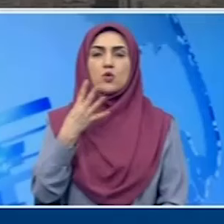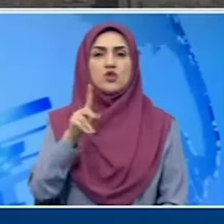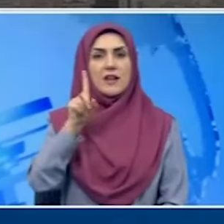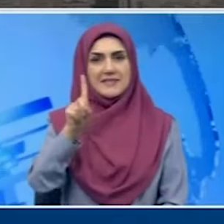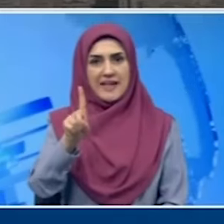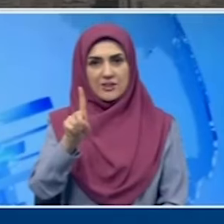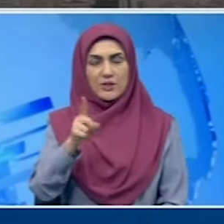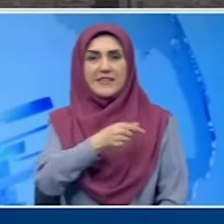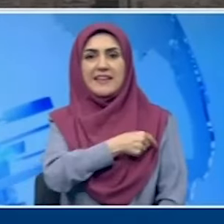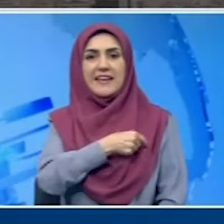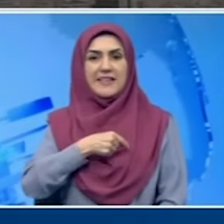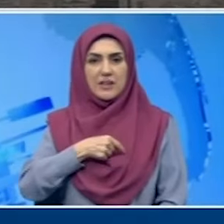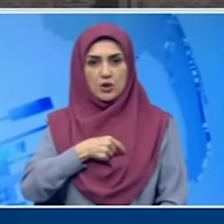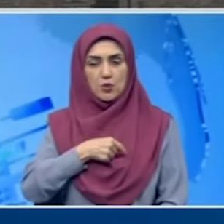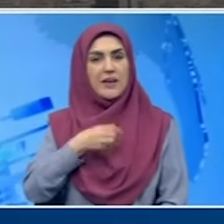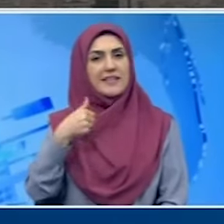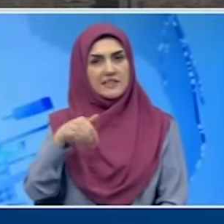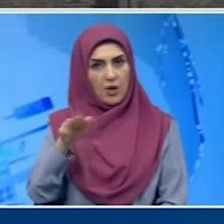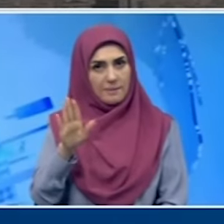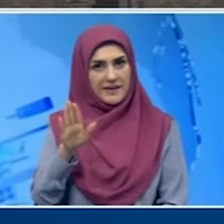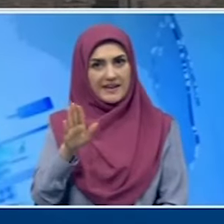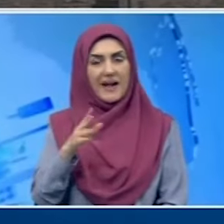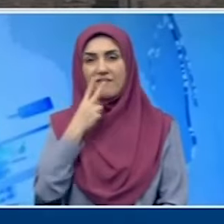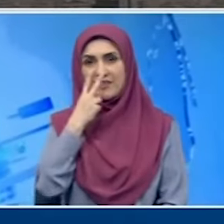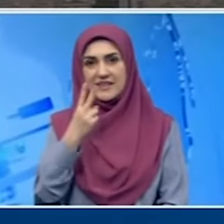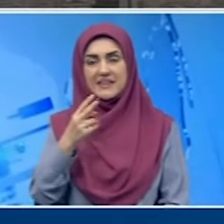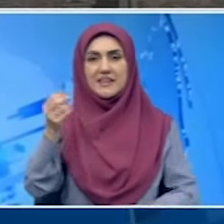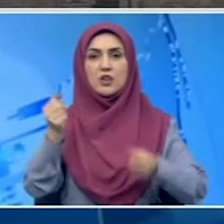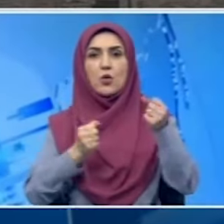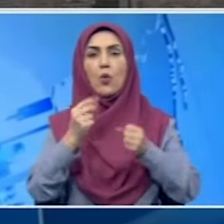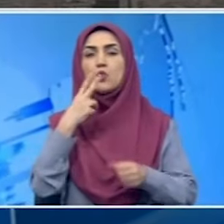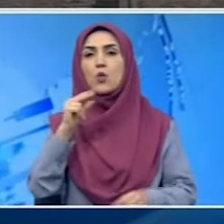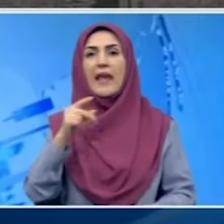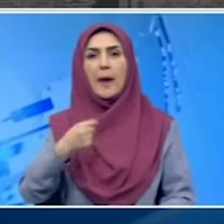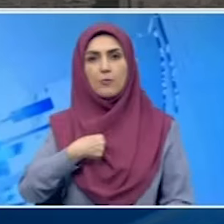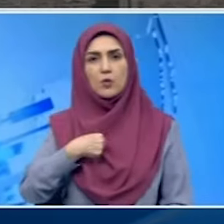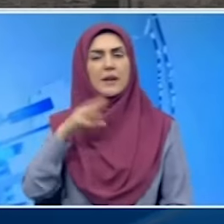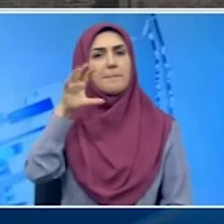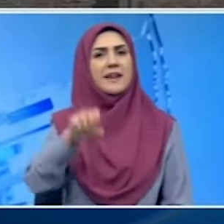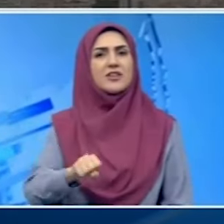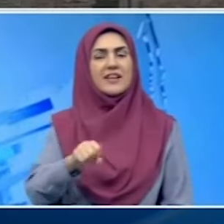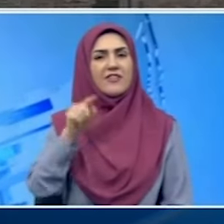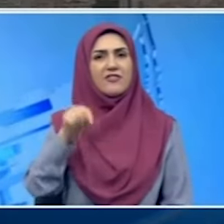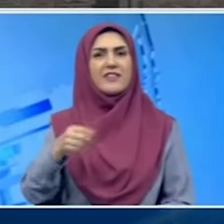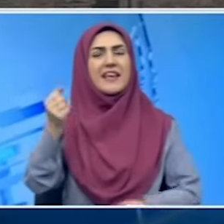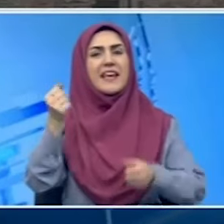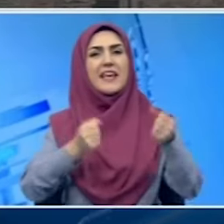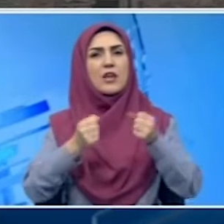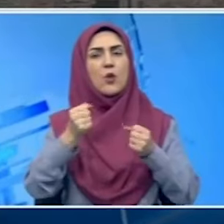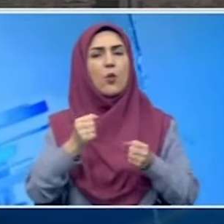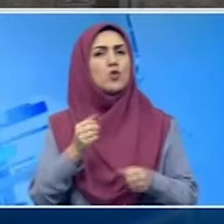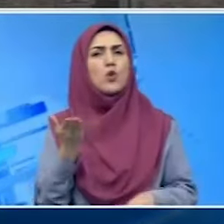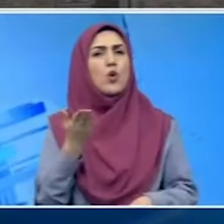مالیاتی برای خانواده سیفی است. دارایی های عموی خانواده توقیف و حساب او بسته می شود. دو بار مراجعه کردیم به اداره